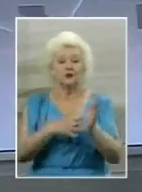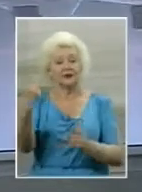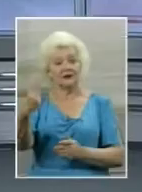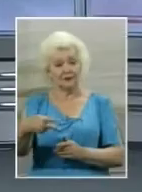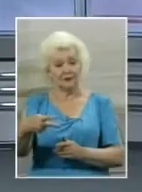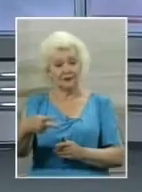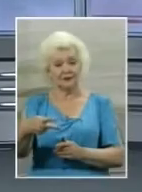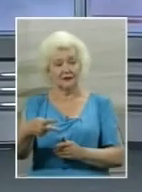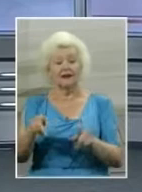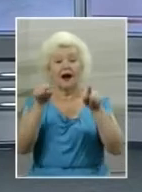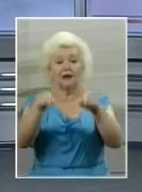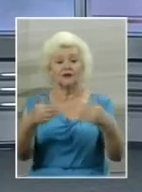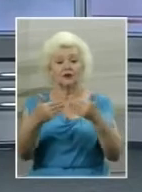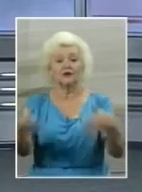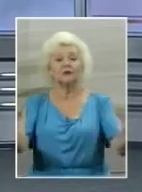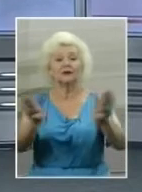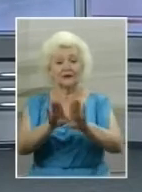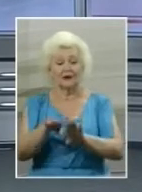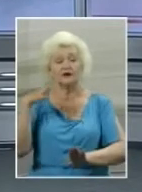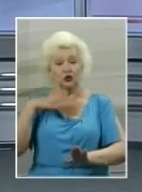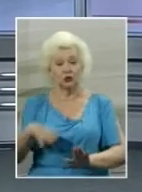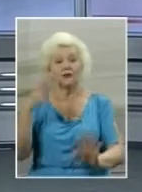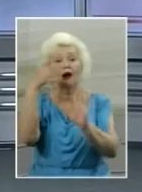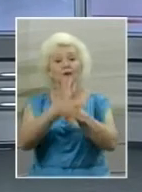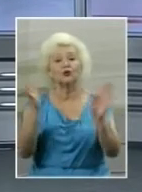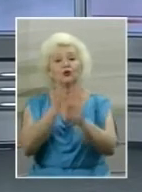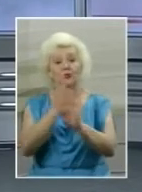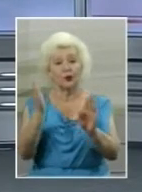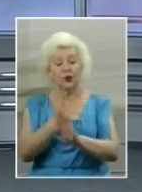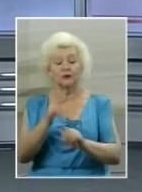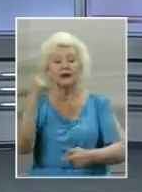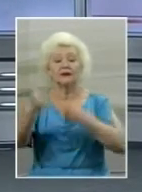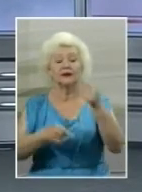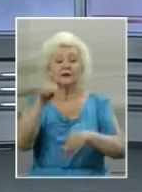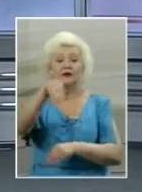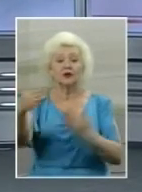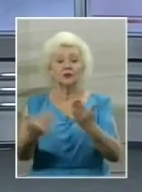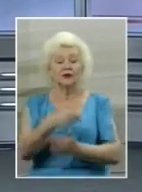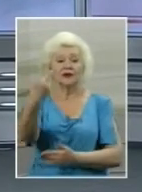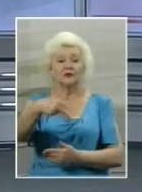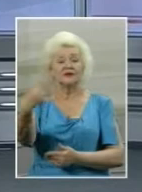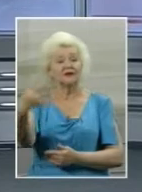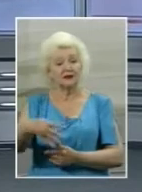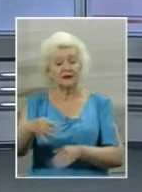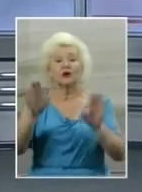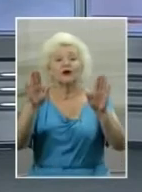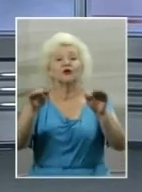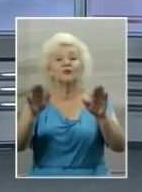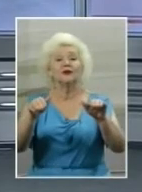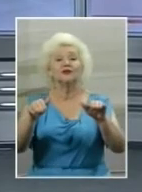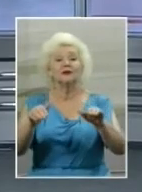19:20. А на цьому наш випуск завершено. Дочекайтеся прогнозу погоди. Наступні таврійські новини о 20:40. До